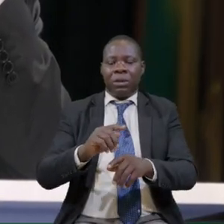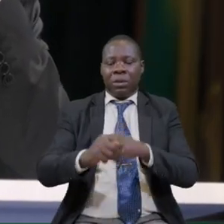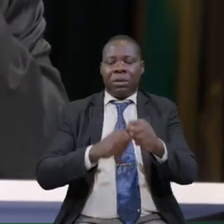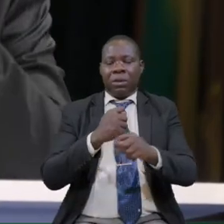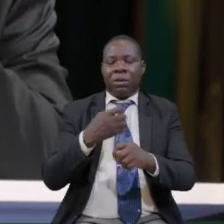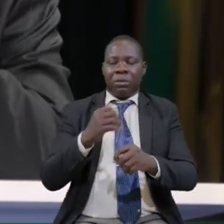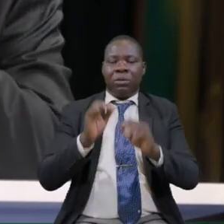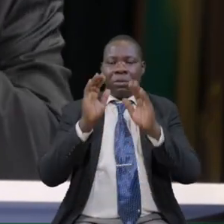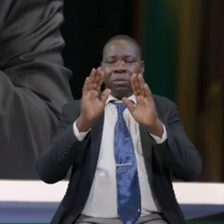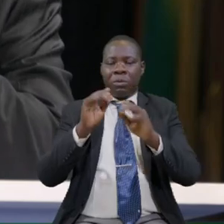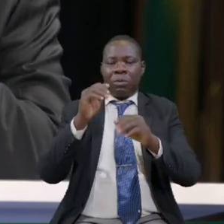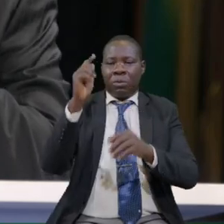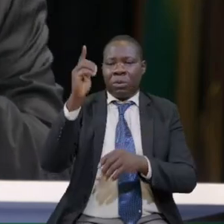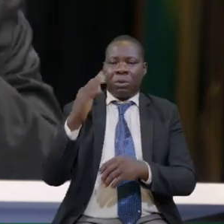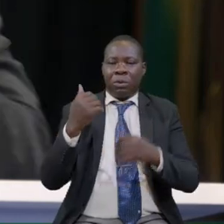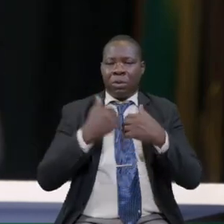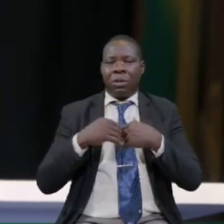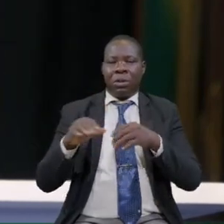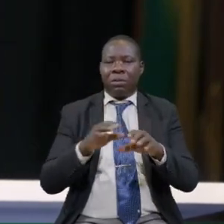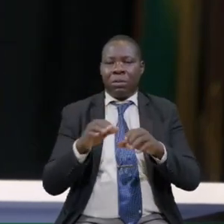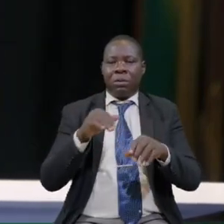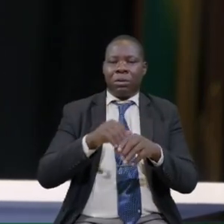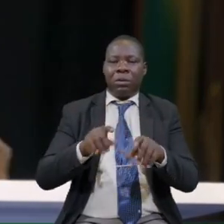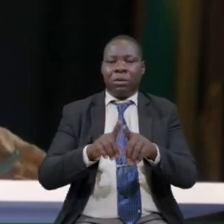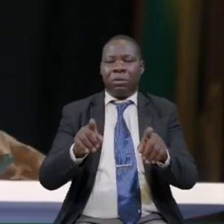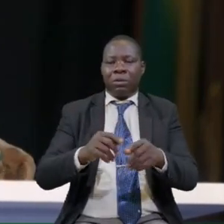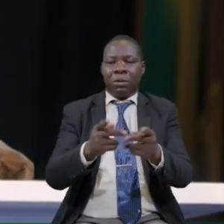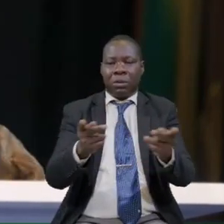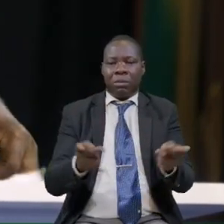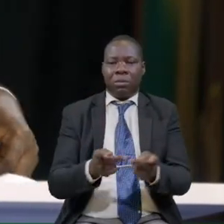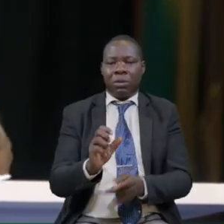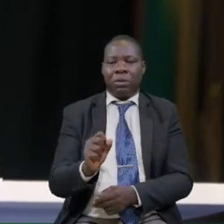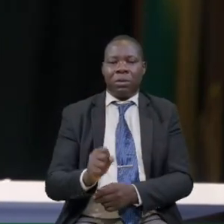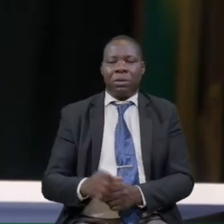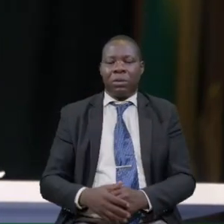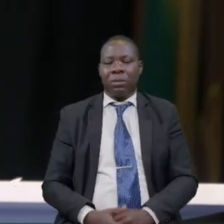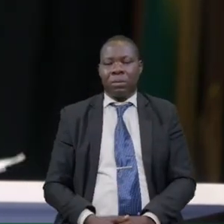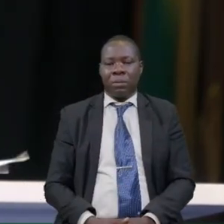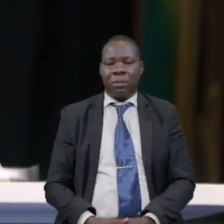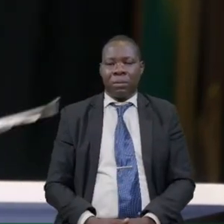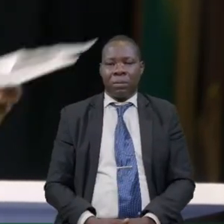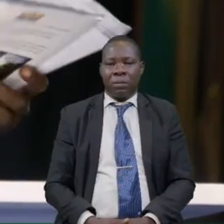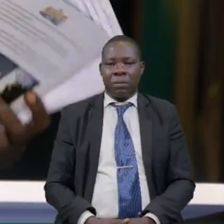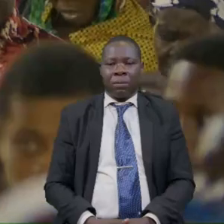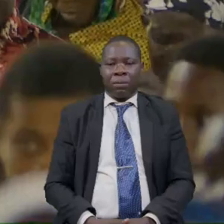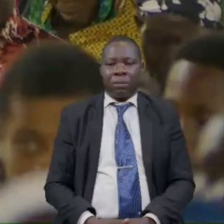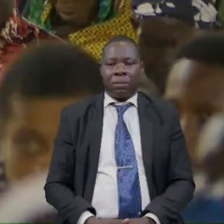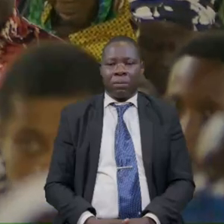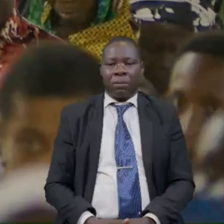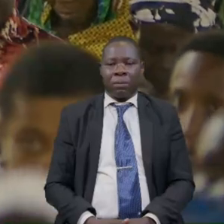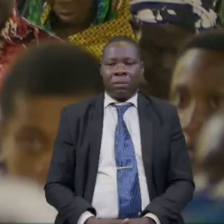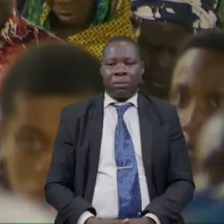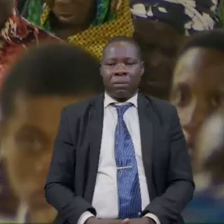Dieu a fait de divers miracles à plusieurs lieux.